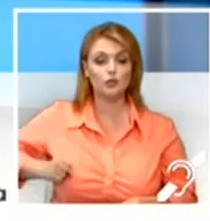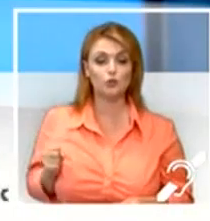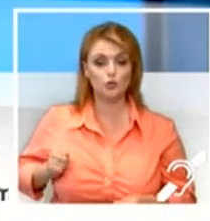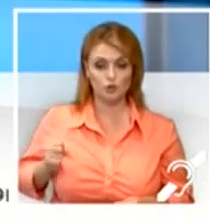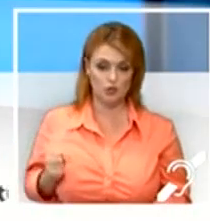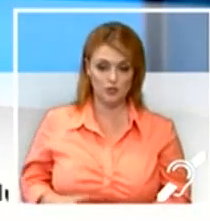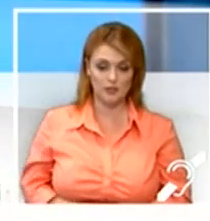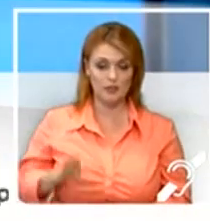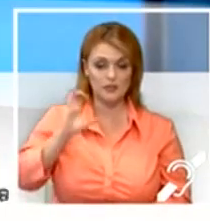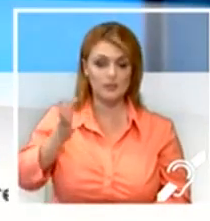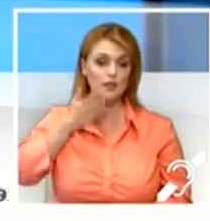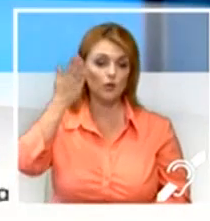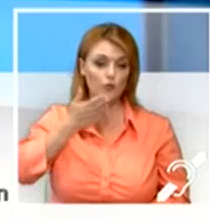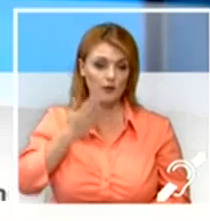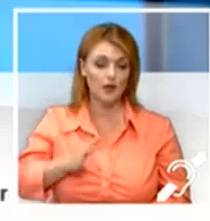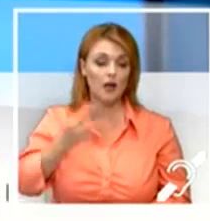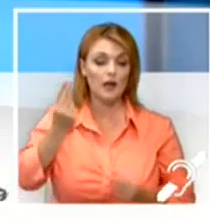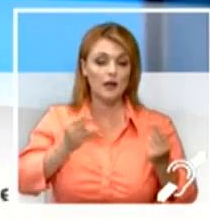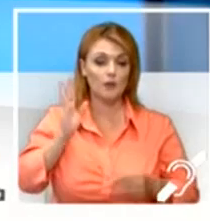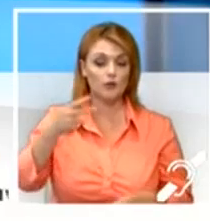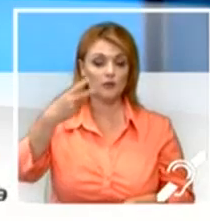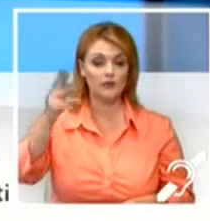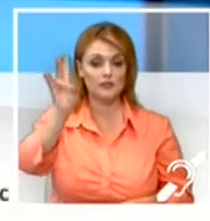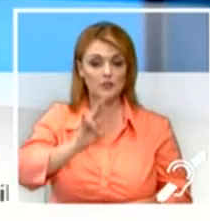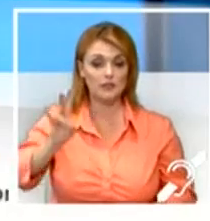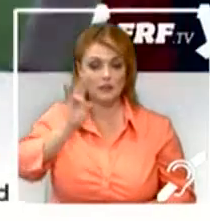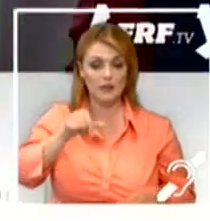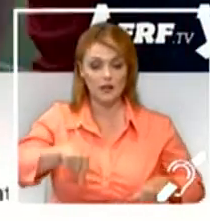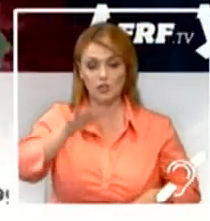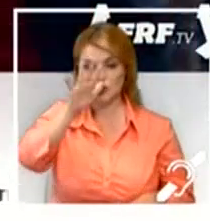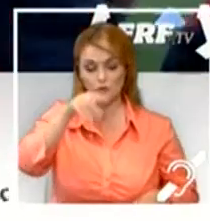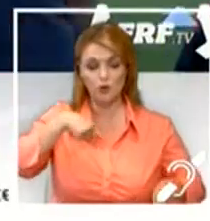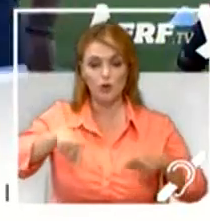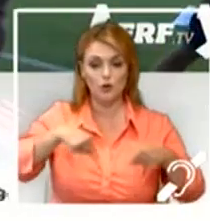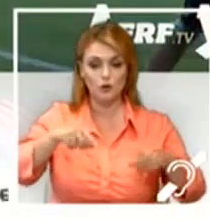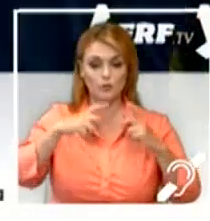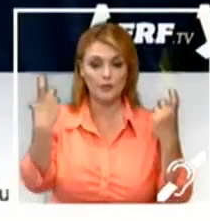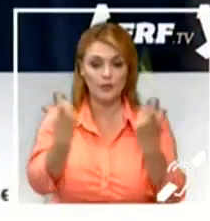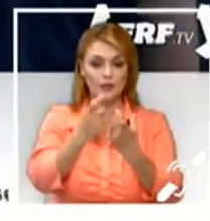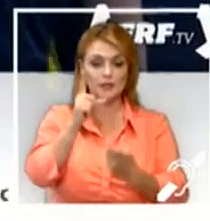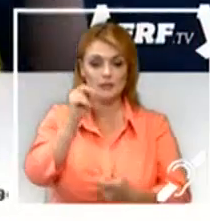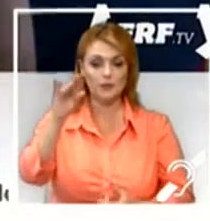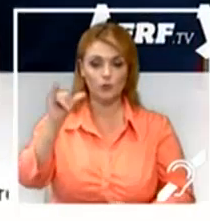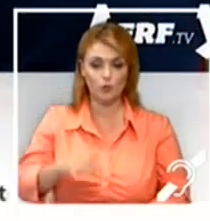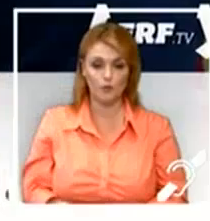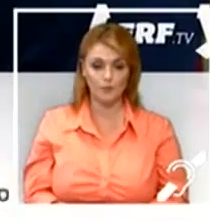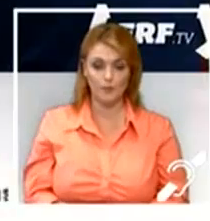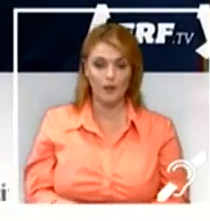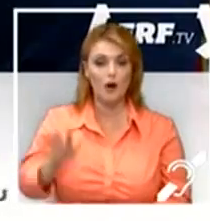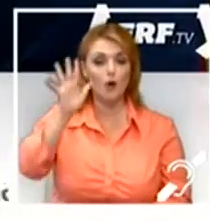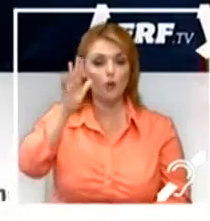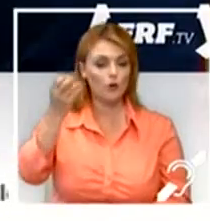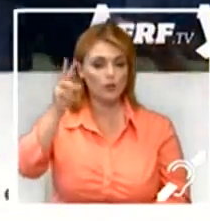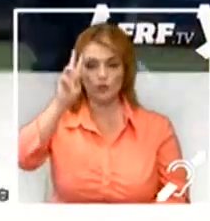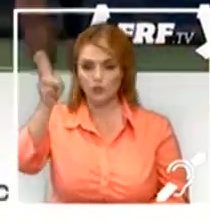României. Partida va avea loc în 20 noiembrie pe stadionul Zimbru din Chișinău. Ora de start a partidei urmează să fie stabilită